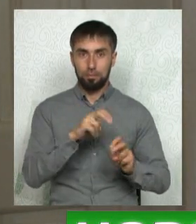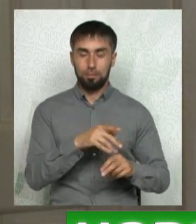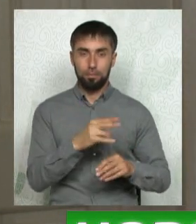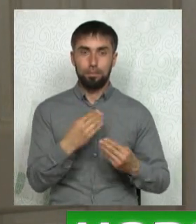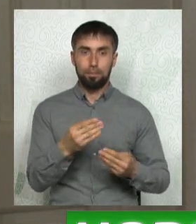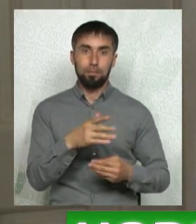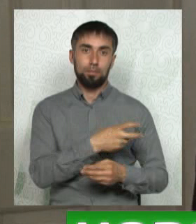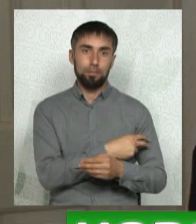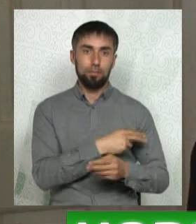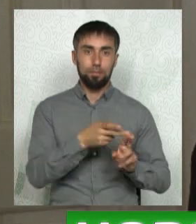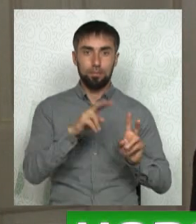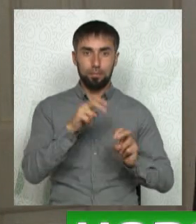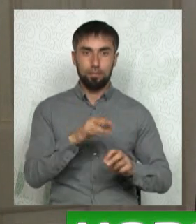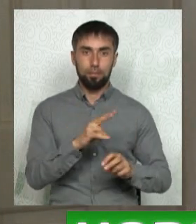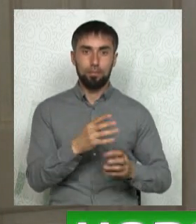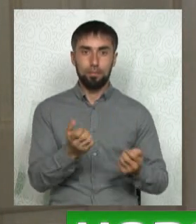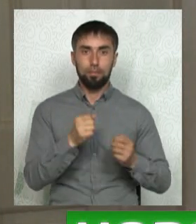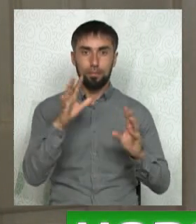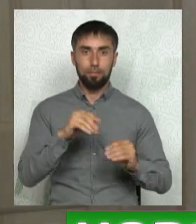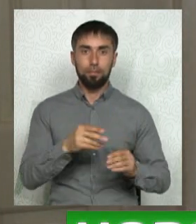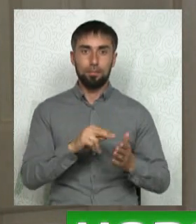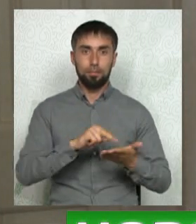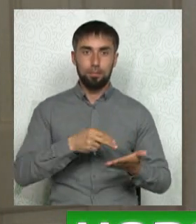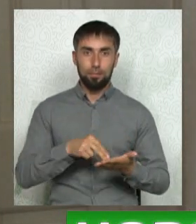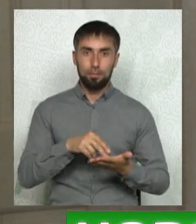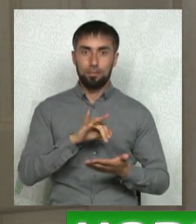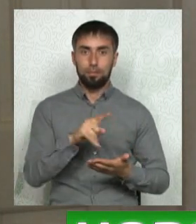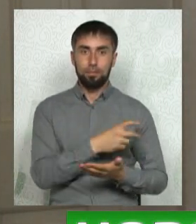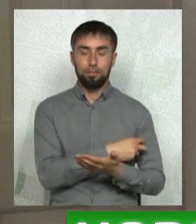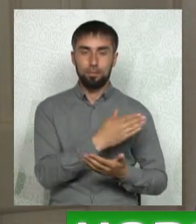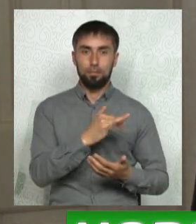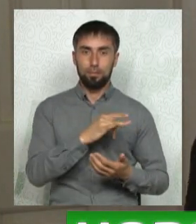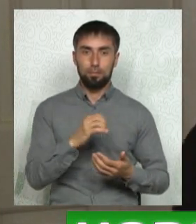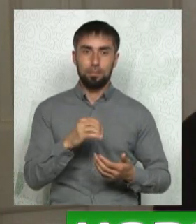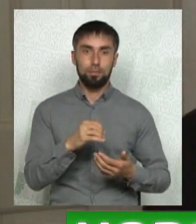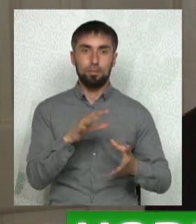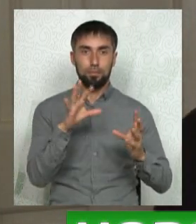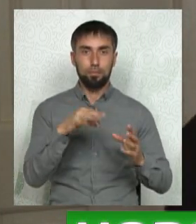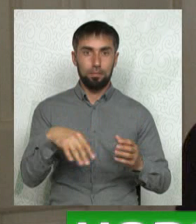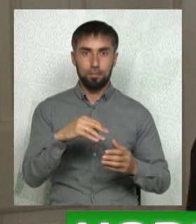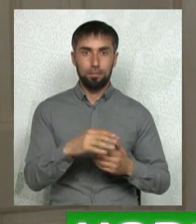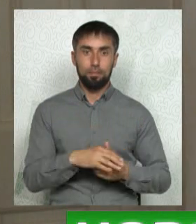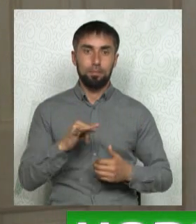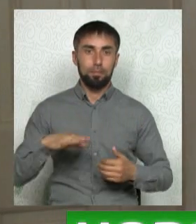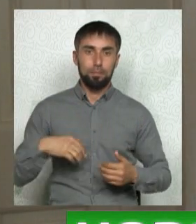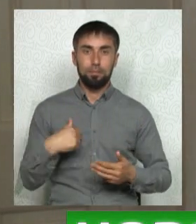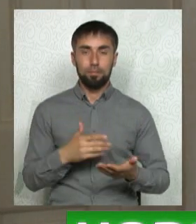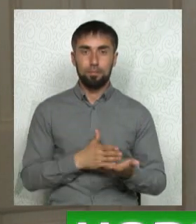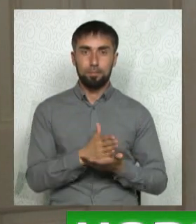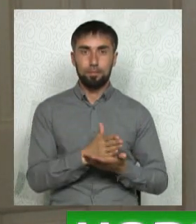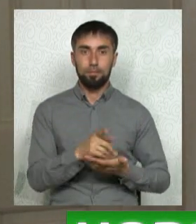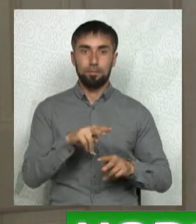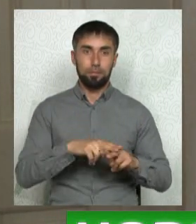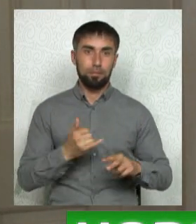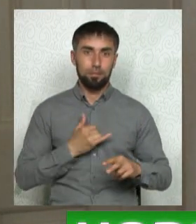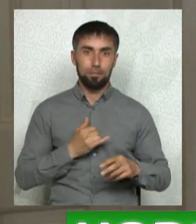на медкомиссии, они приносят все справки с медицинских учреждений, со всех. Потом мы их направляем, здесь у